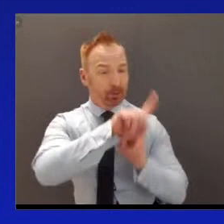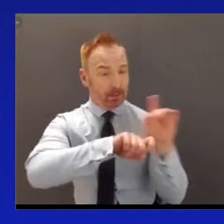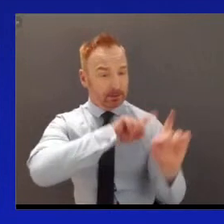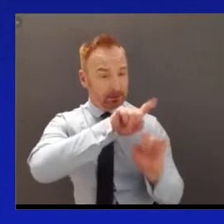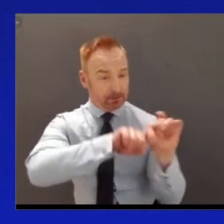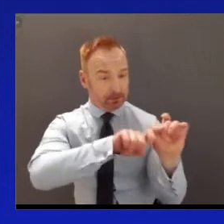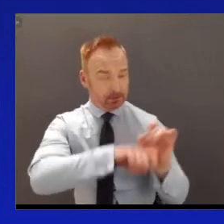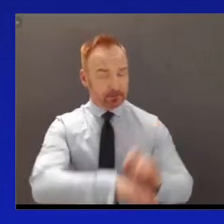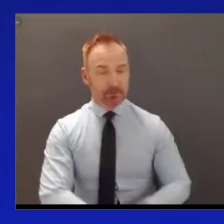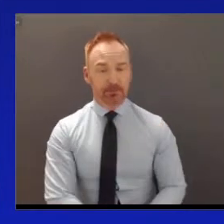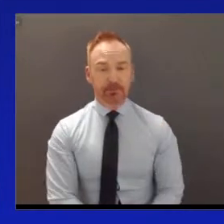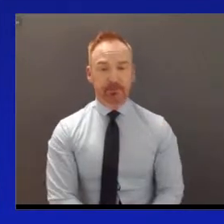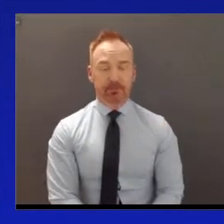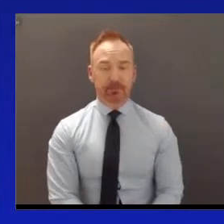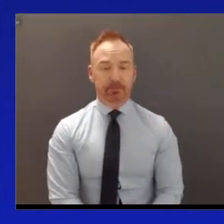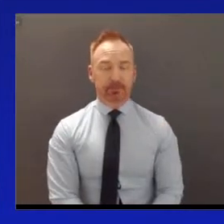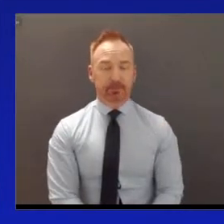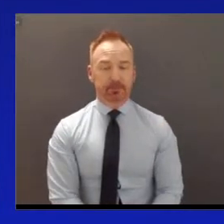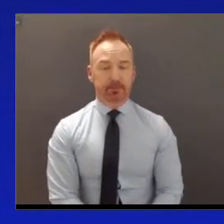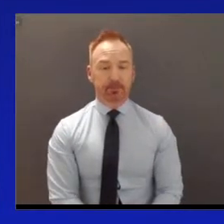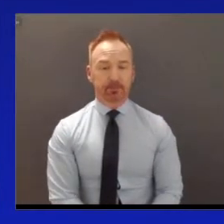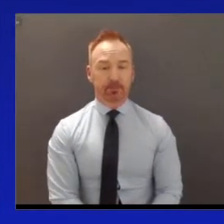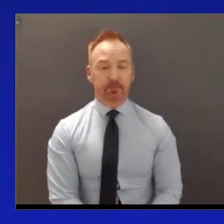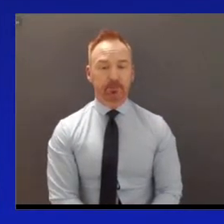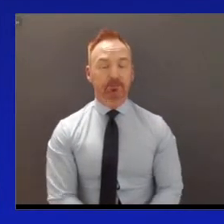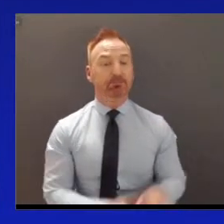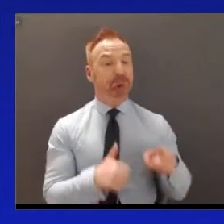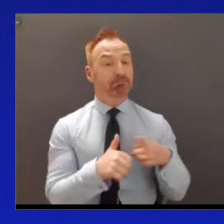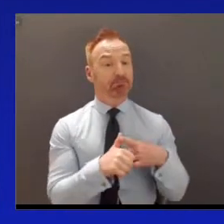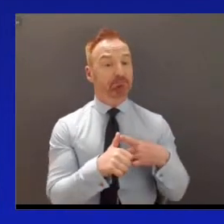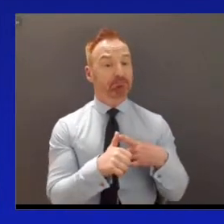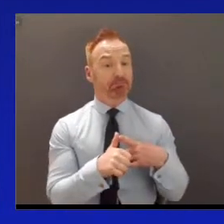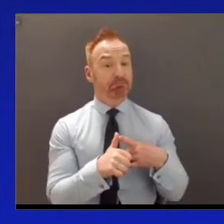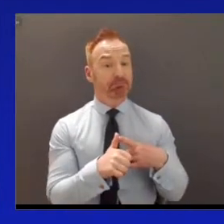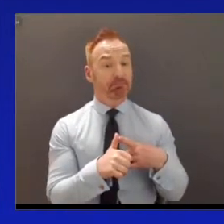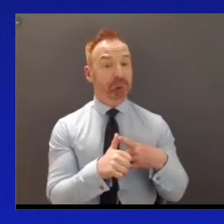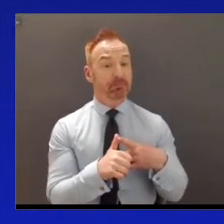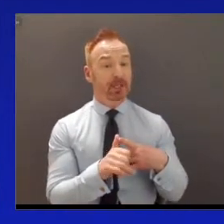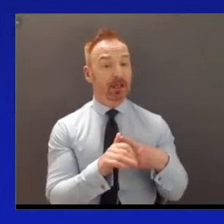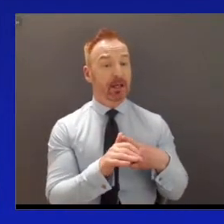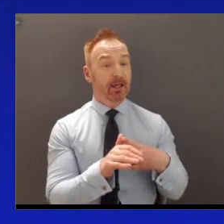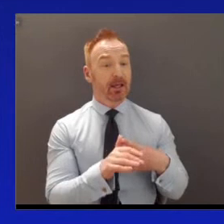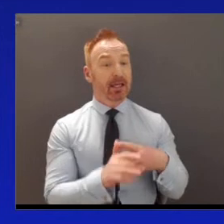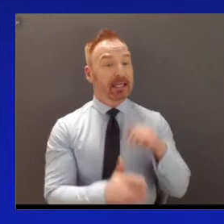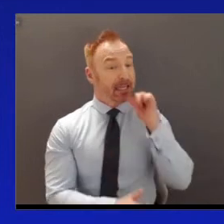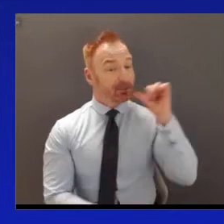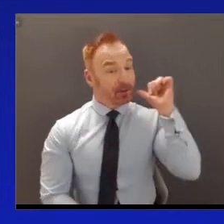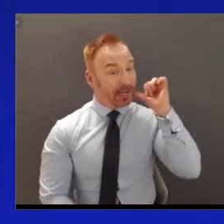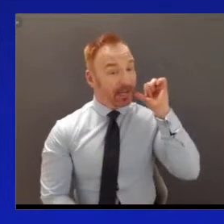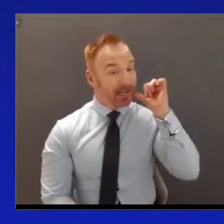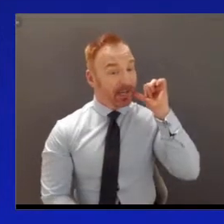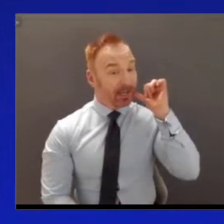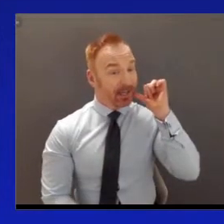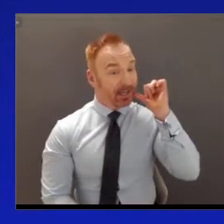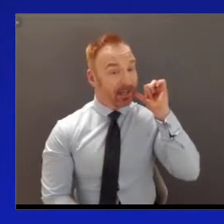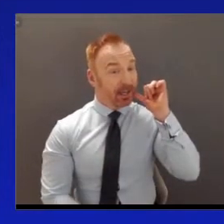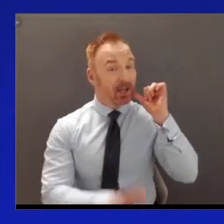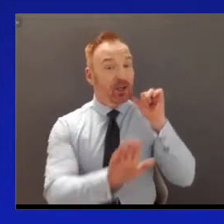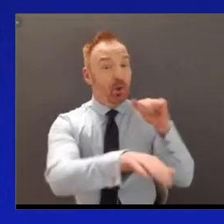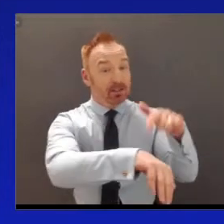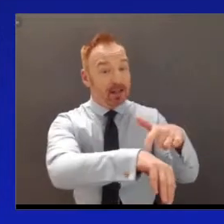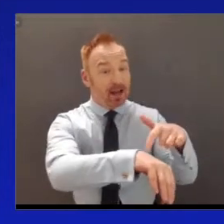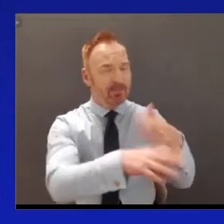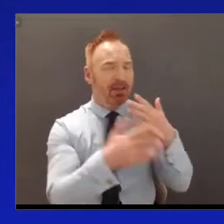premièrement, merci beaucoup du temps hier aussi. J'ai apprécié. J'avais soumis quelques questions suite à votre mémo. Puis, j'apprécie